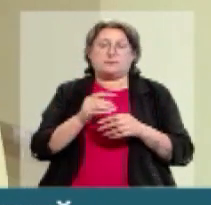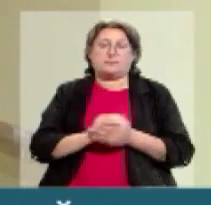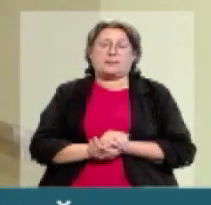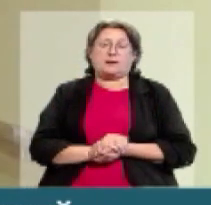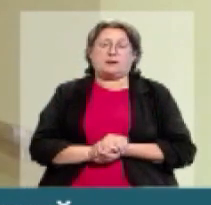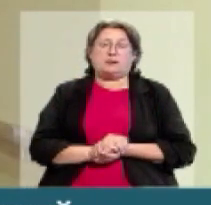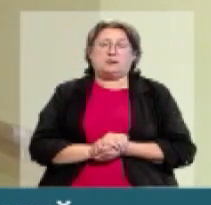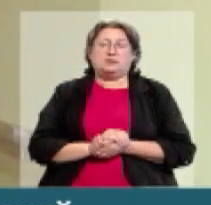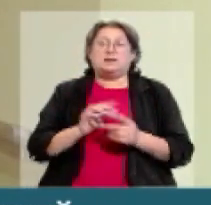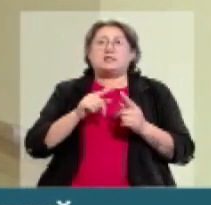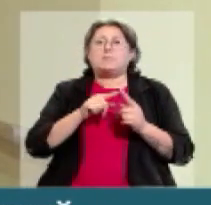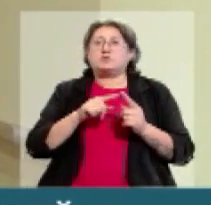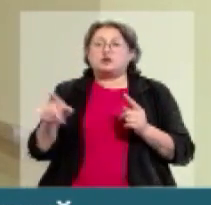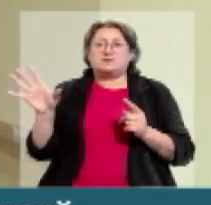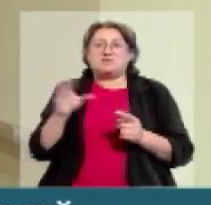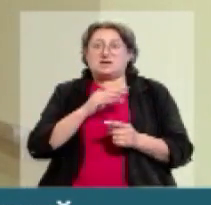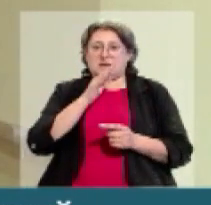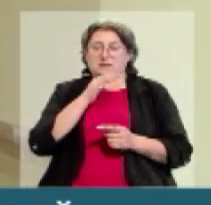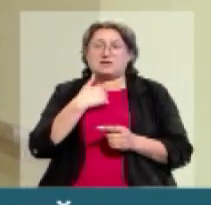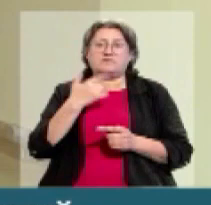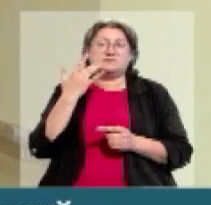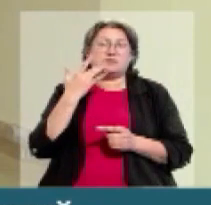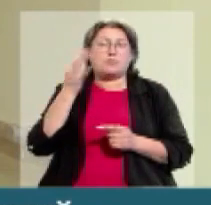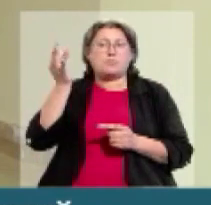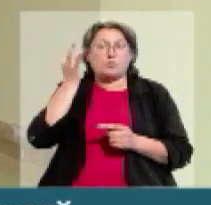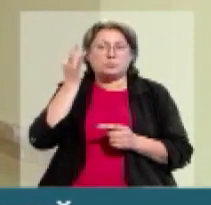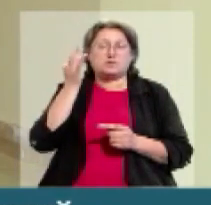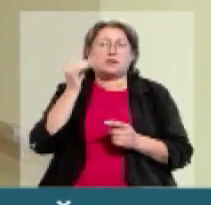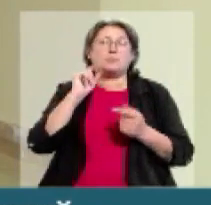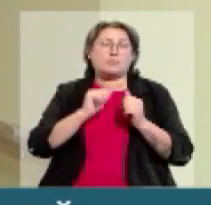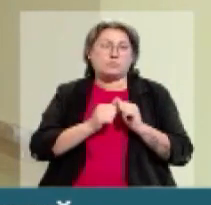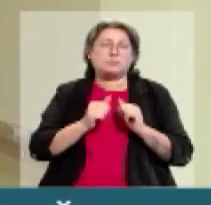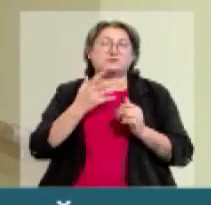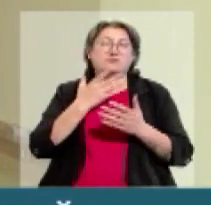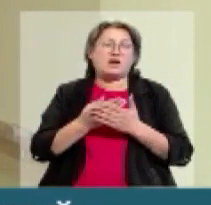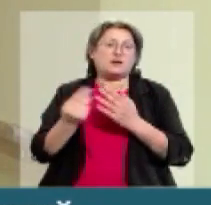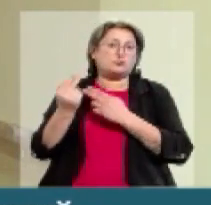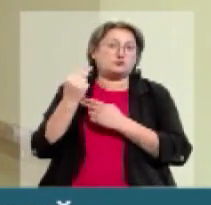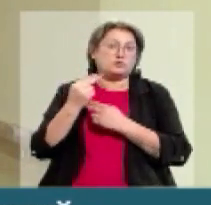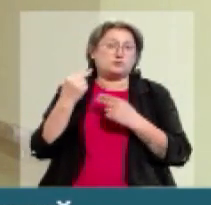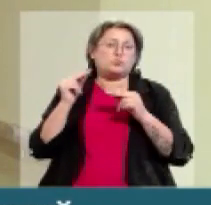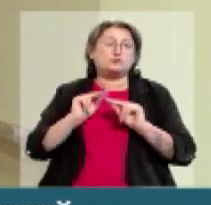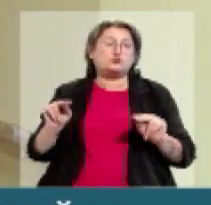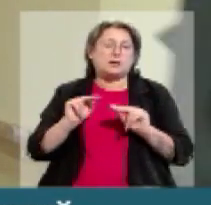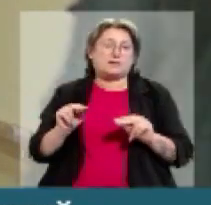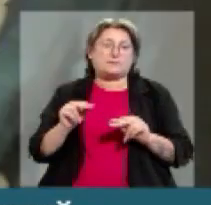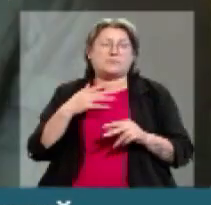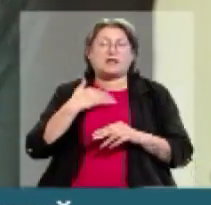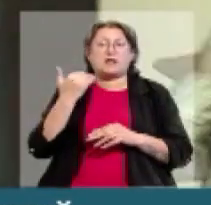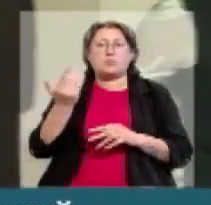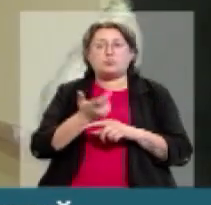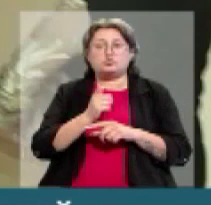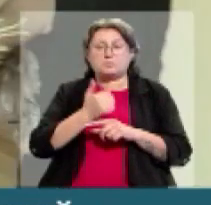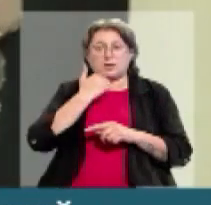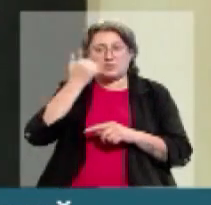И на протяжении всех лет я всегда помнила и помню своих наставников, которым очень благодарна,